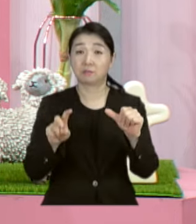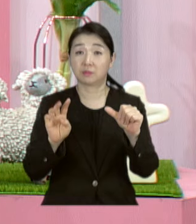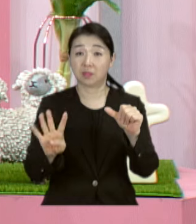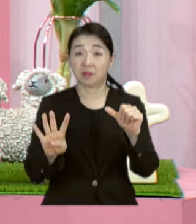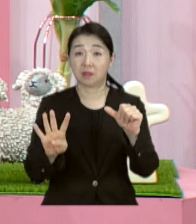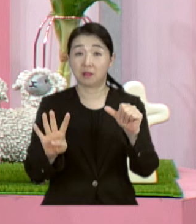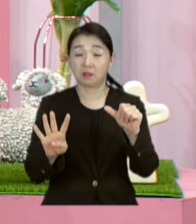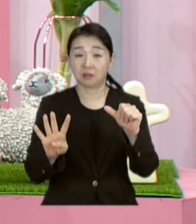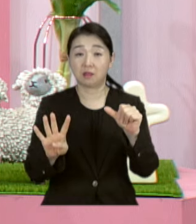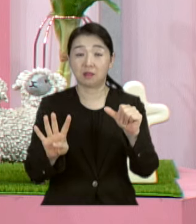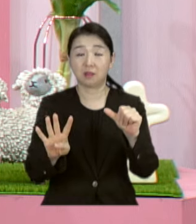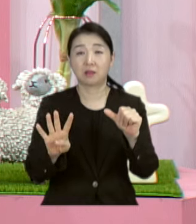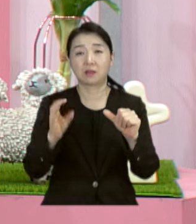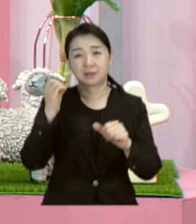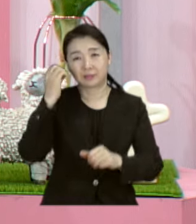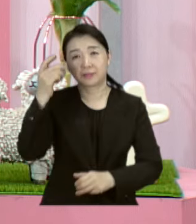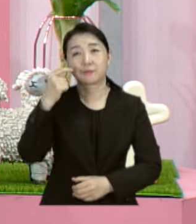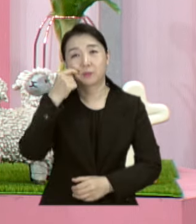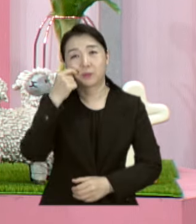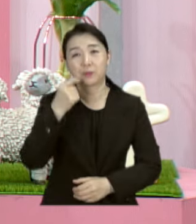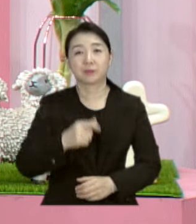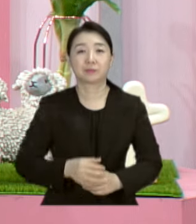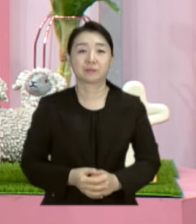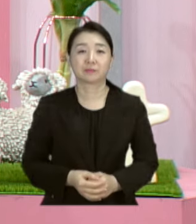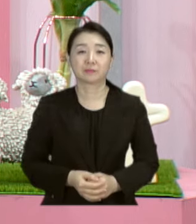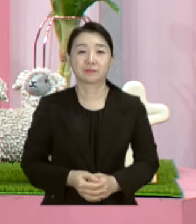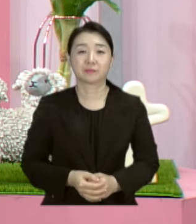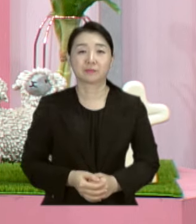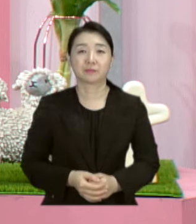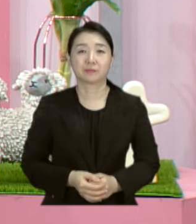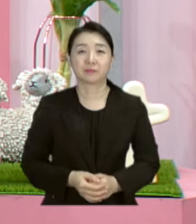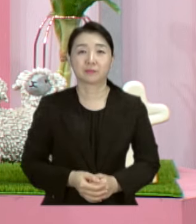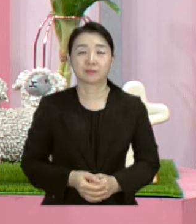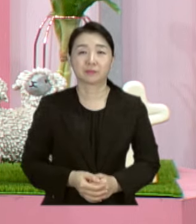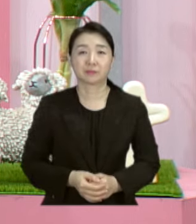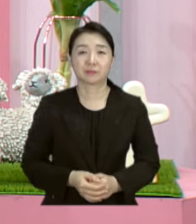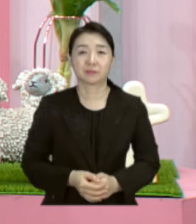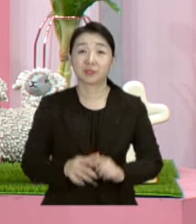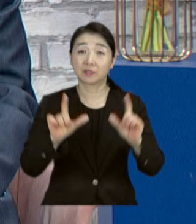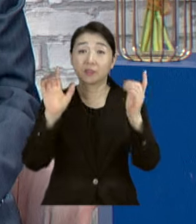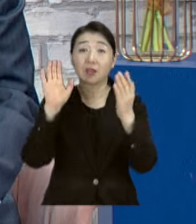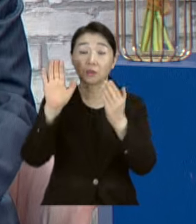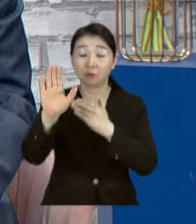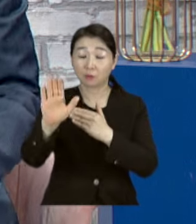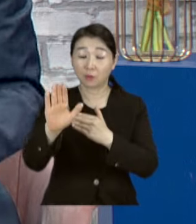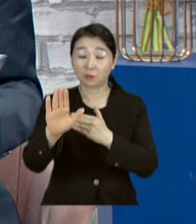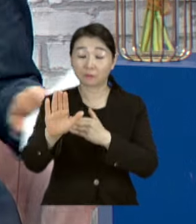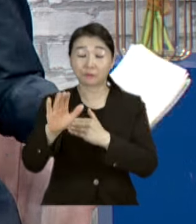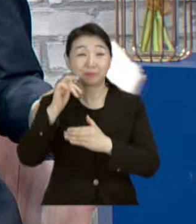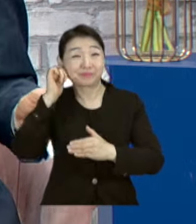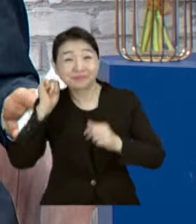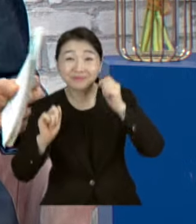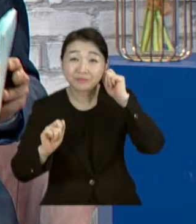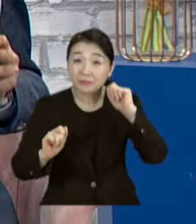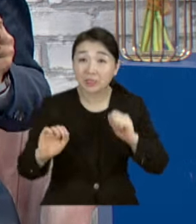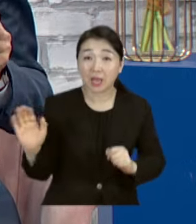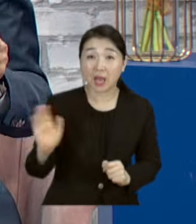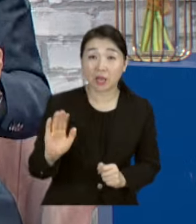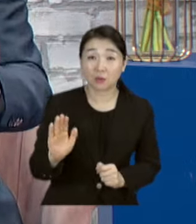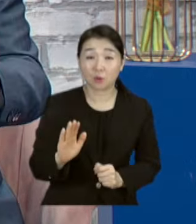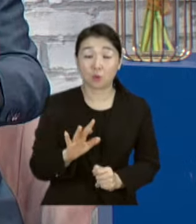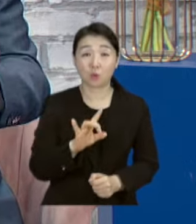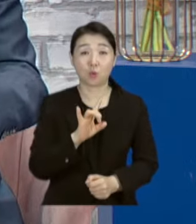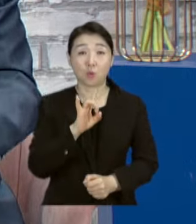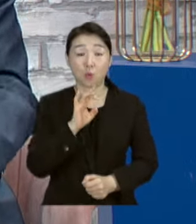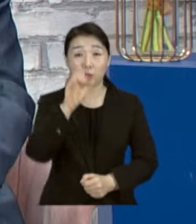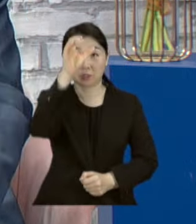24일을 못 잊죠. 네, 못 잊어. 결코 못 잊어. 그럼 그날 이후로는 우러나 자로나 치우치지 않고 오직